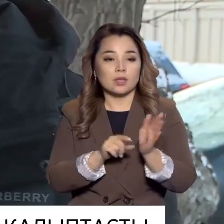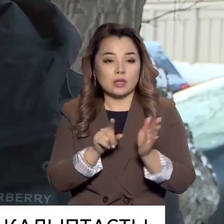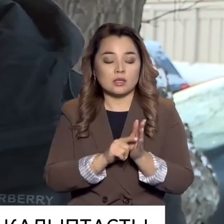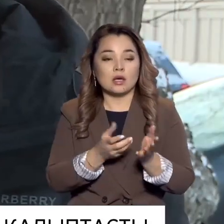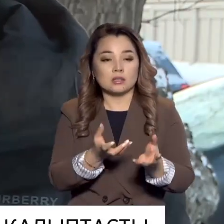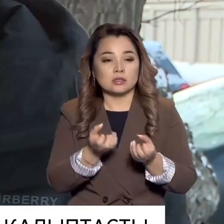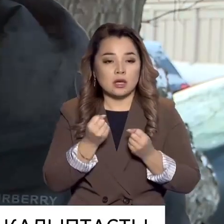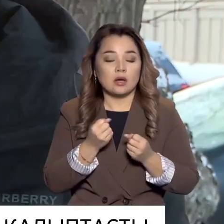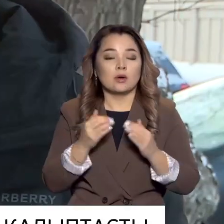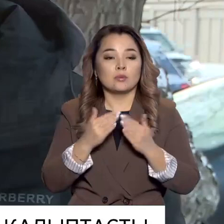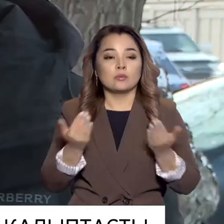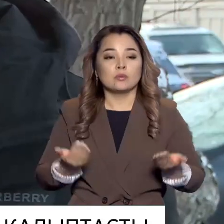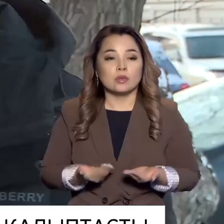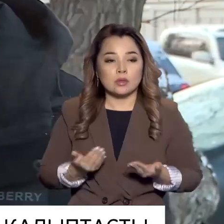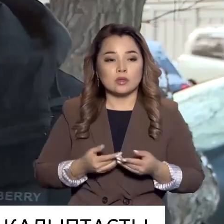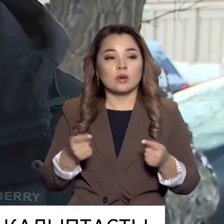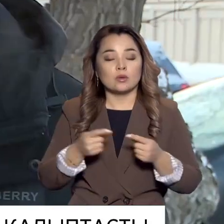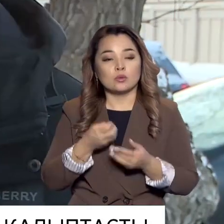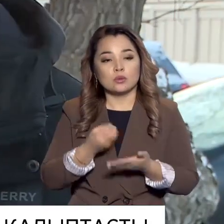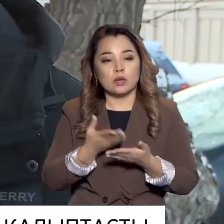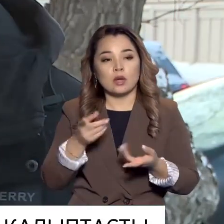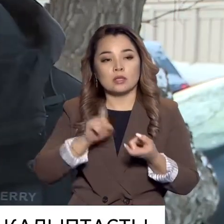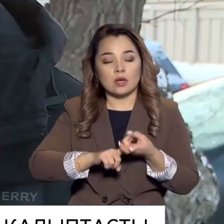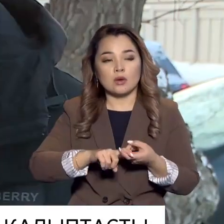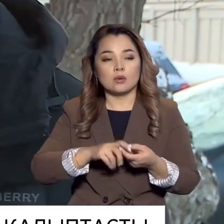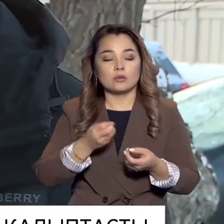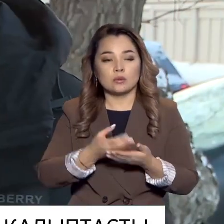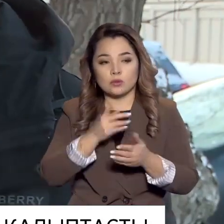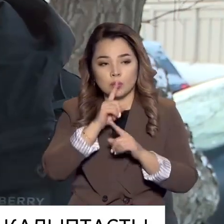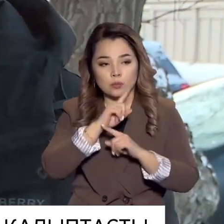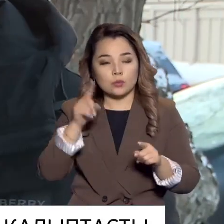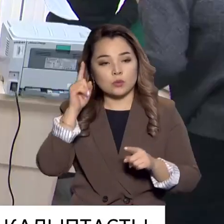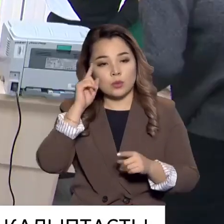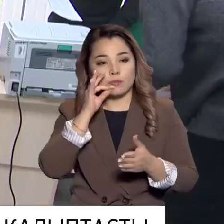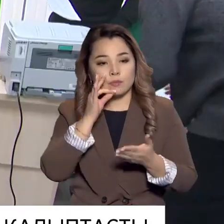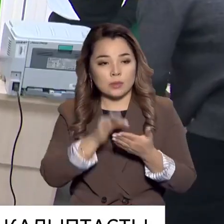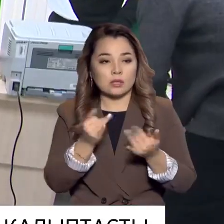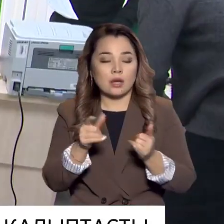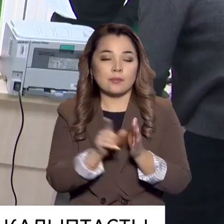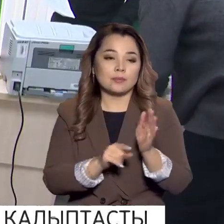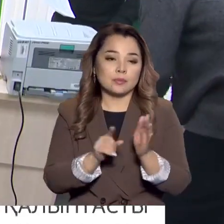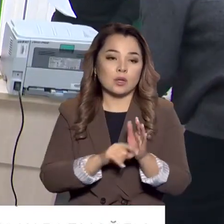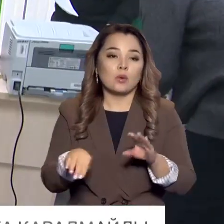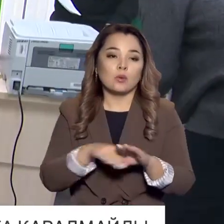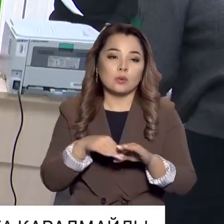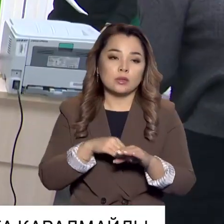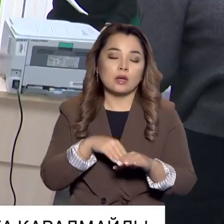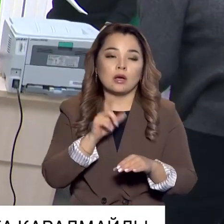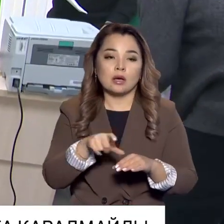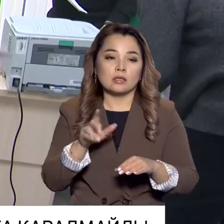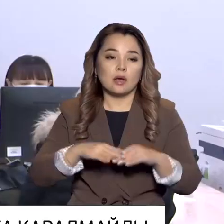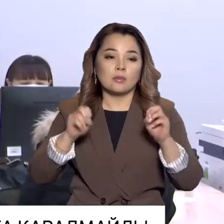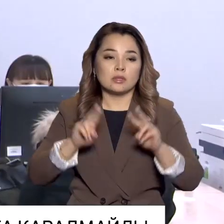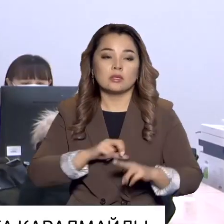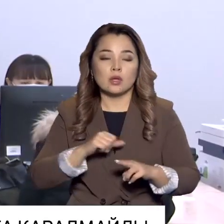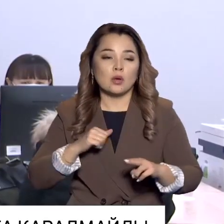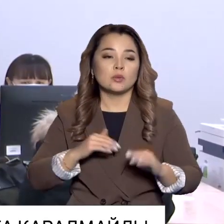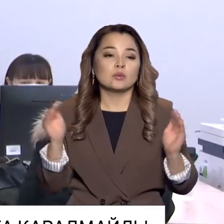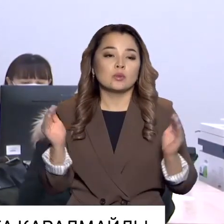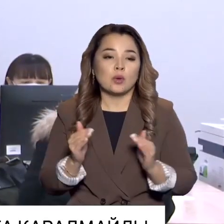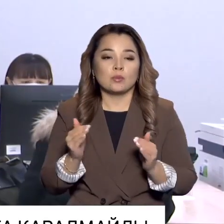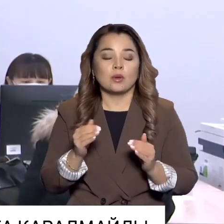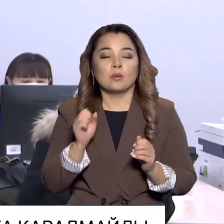ақшалар пәтердің қымбаттауына қатты әсер ете қояды деп ойлаймын. Зейнетақы қорының мамандары мұны ең төменгі жалақының